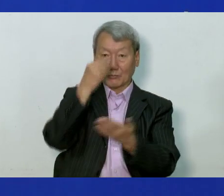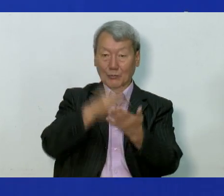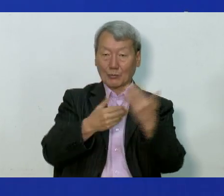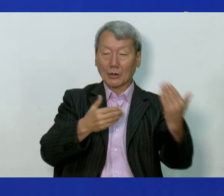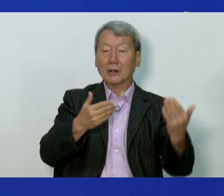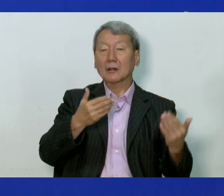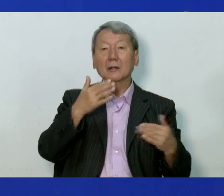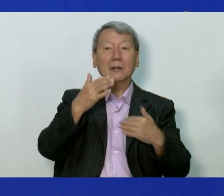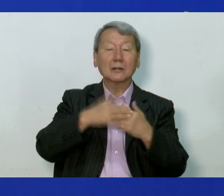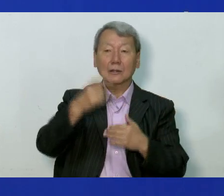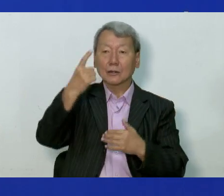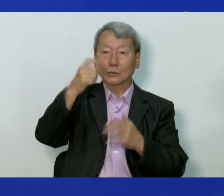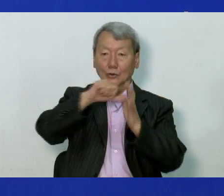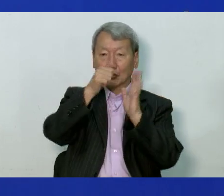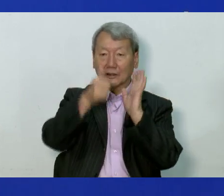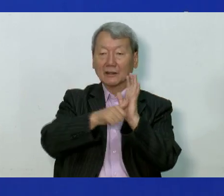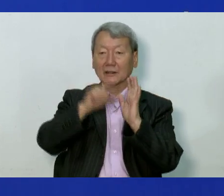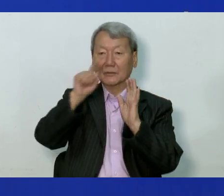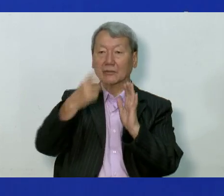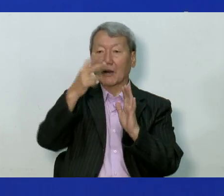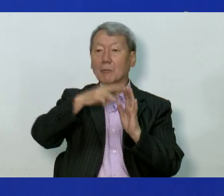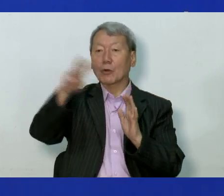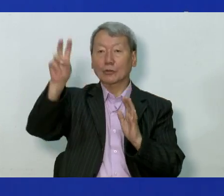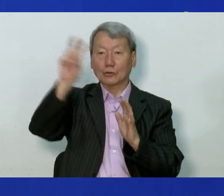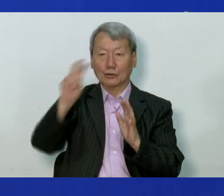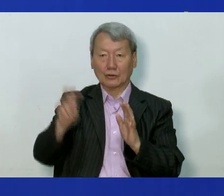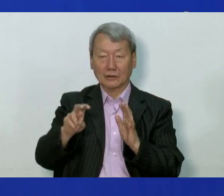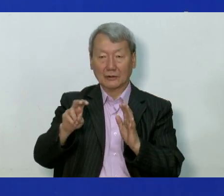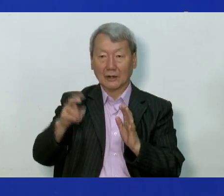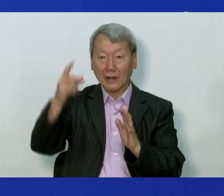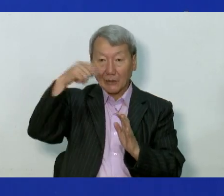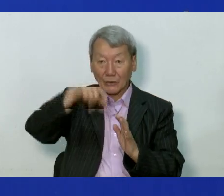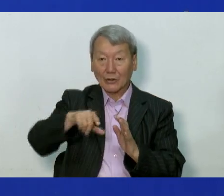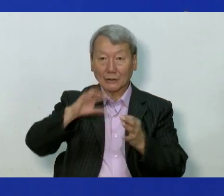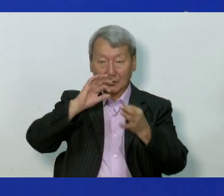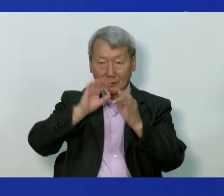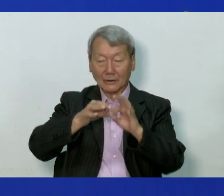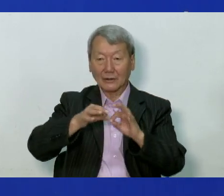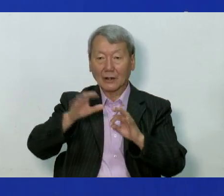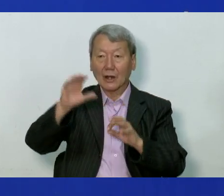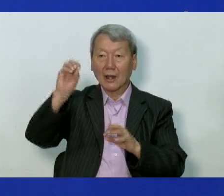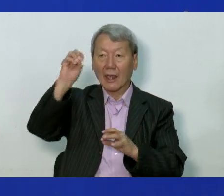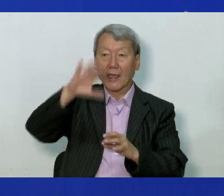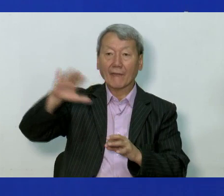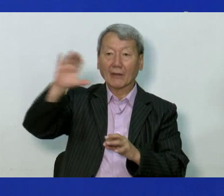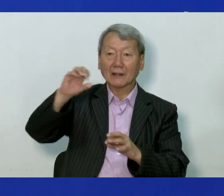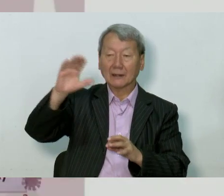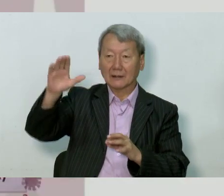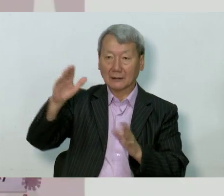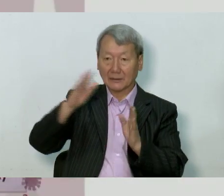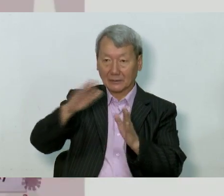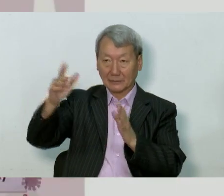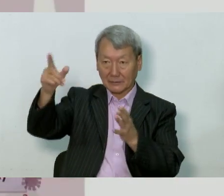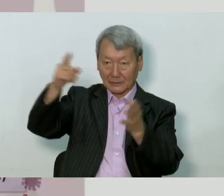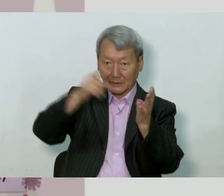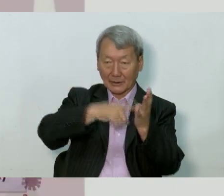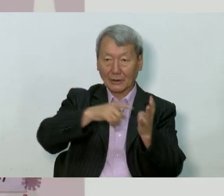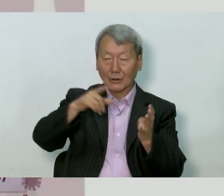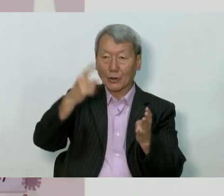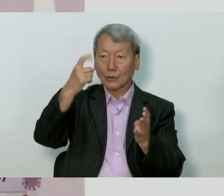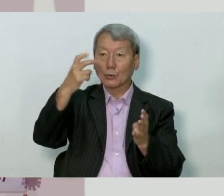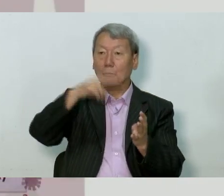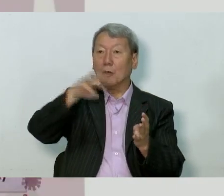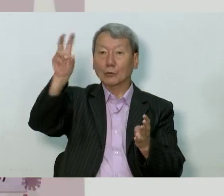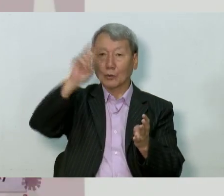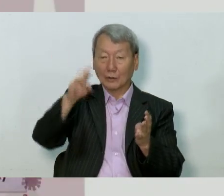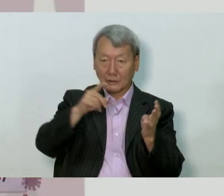в сумме 116,2 миллиона долларов США. В частности, от Евразийского фонда стабилизации и развития это 100